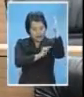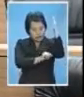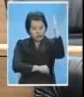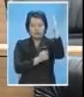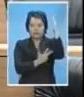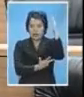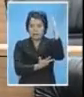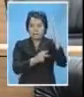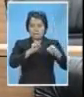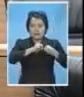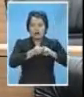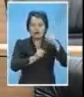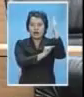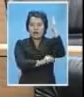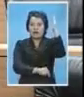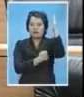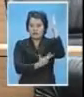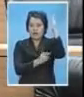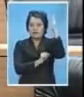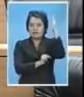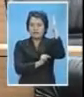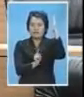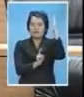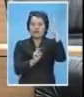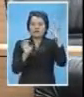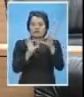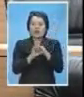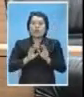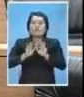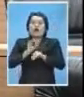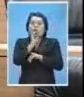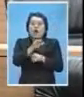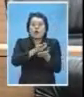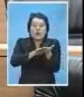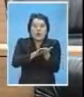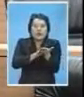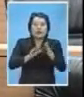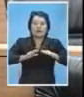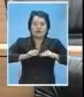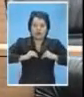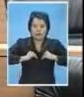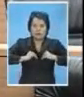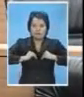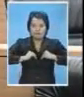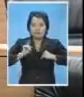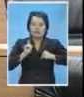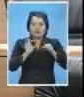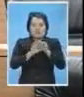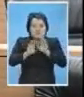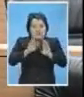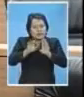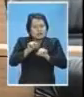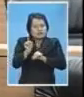ต้ท่านได้เอ่ยปากขอโทษและยอมรับว่ามียอมรับเปรียบเปยเหมือน